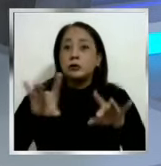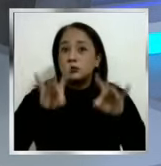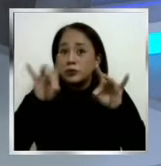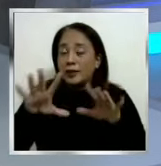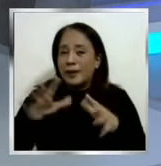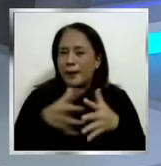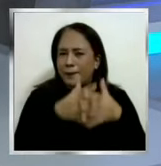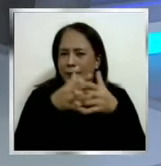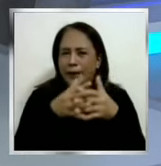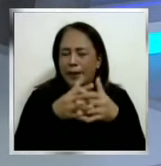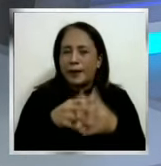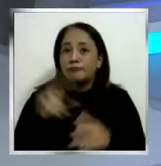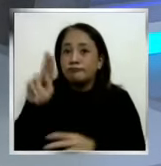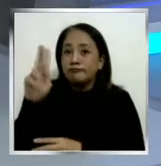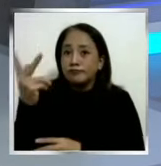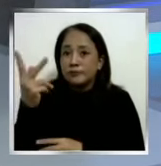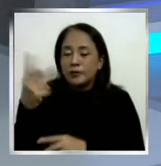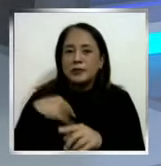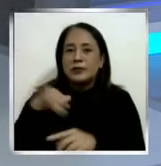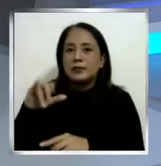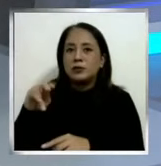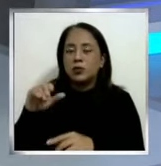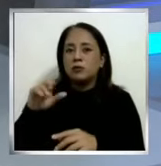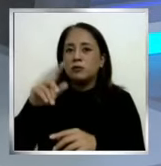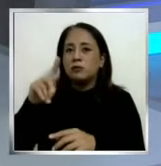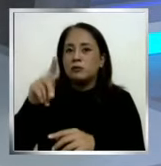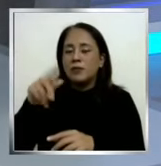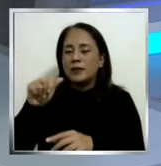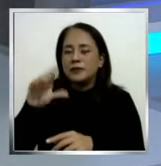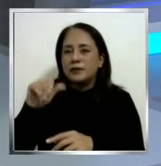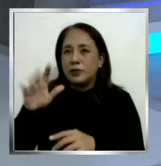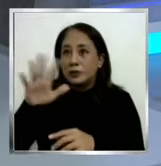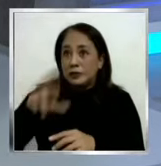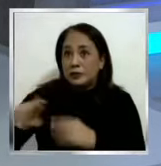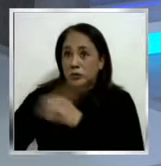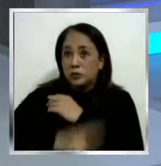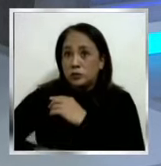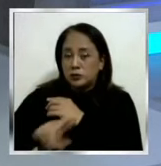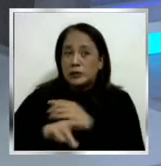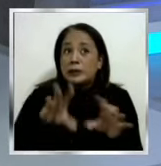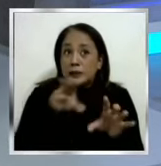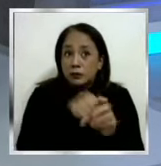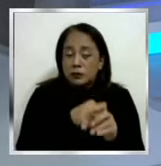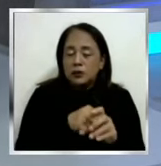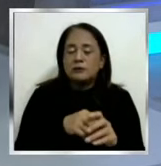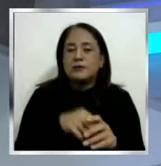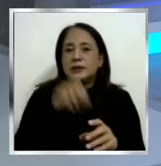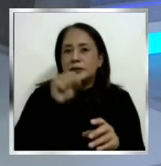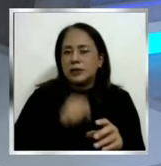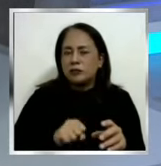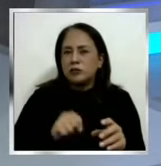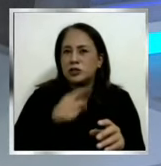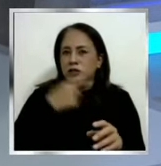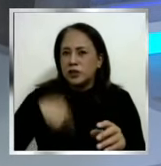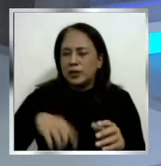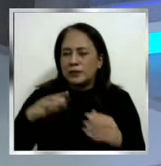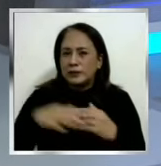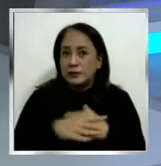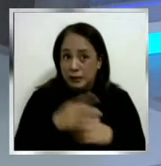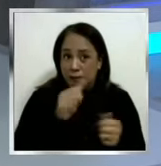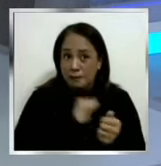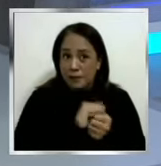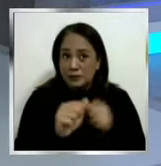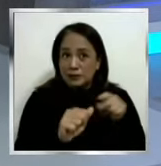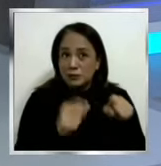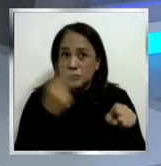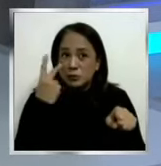patatagin ng Indo-Pacific region dahil nasa rehiyong yan ang South China Sea. Natanong tuloy kung daraan ba yan doon? Ang sagot at